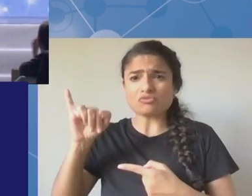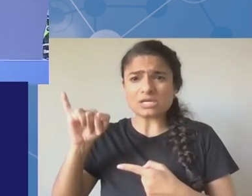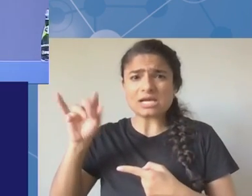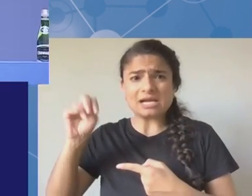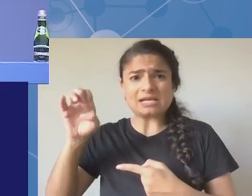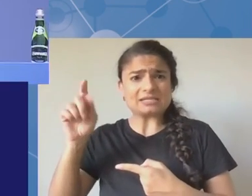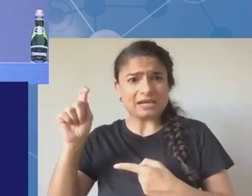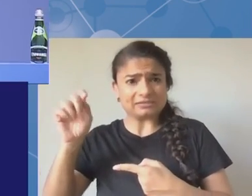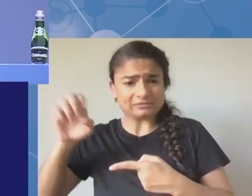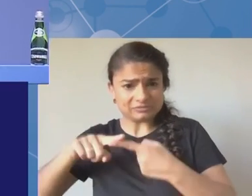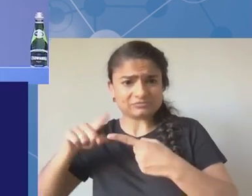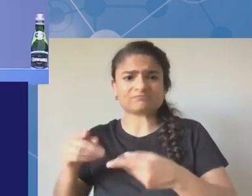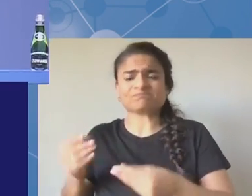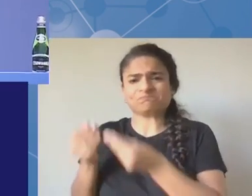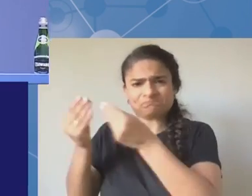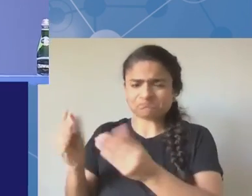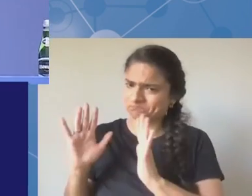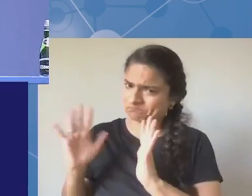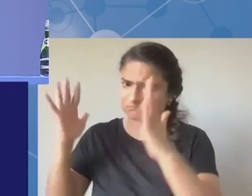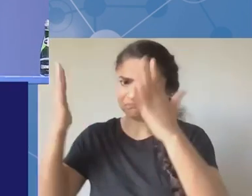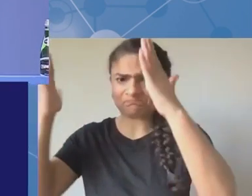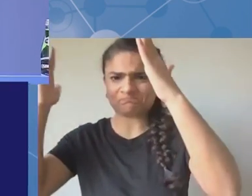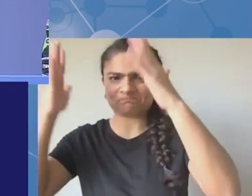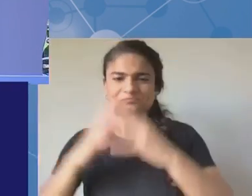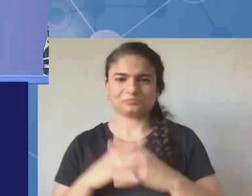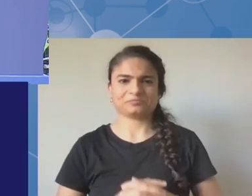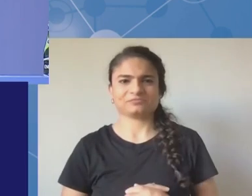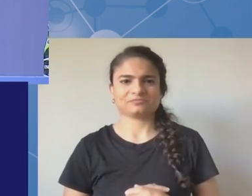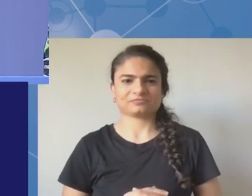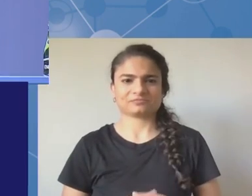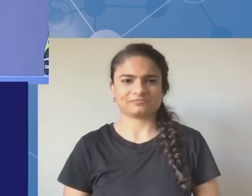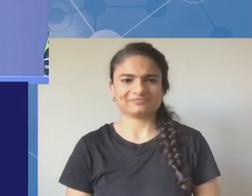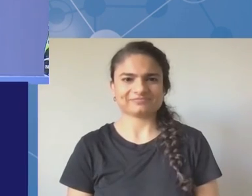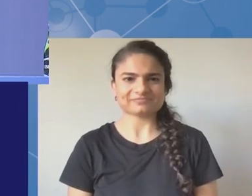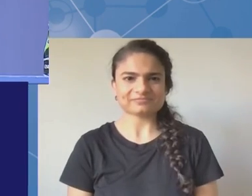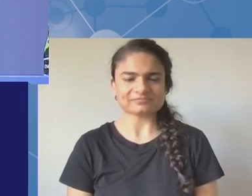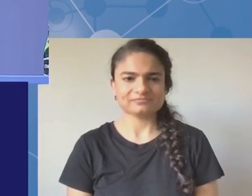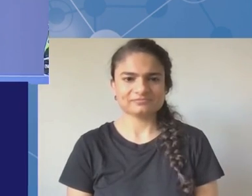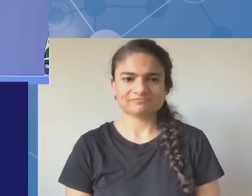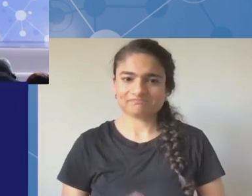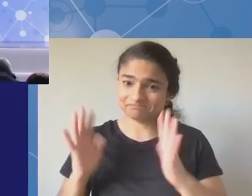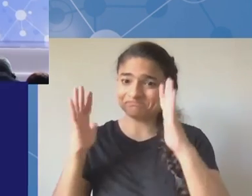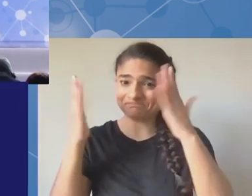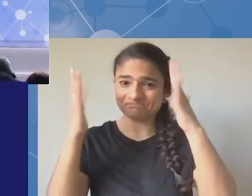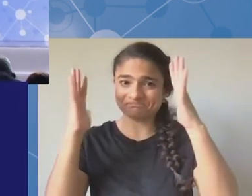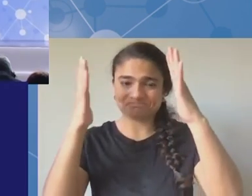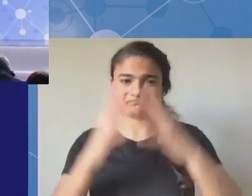человек, который все это координировал, председатель МАГ в этом году. Огромное спасибо,